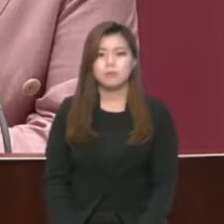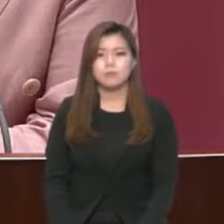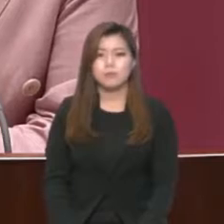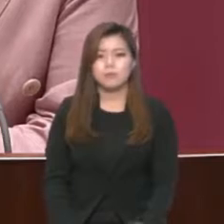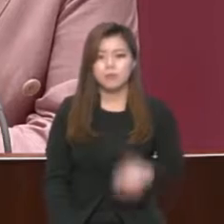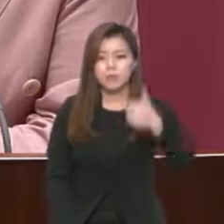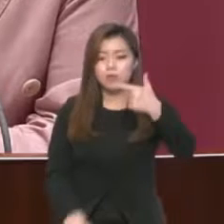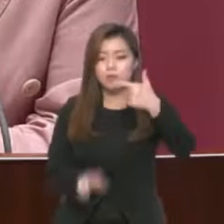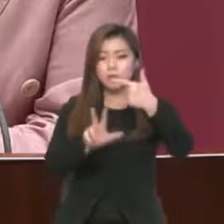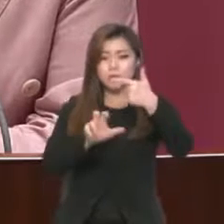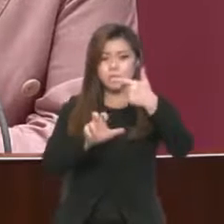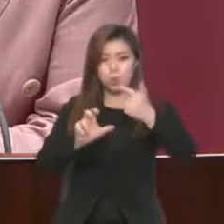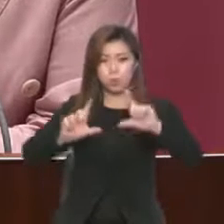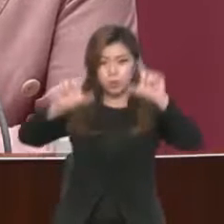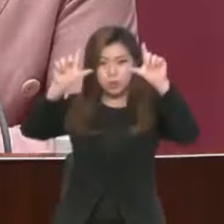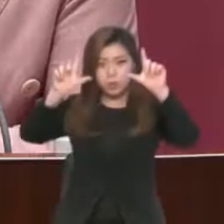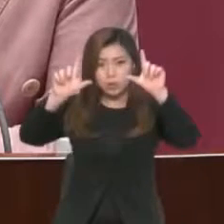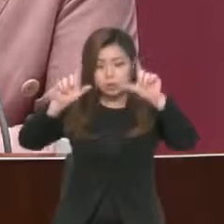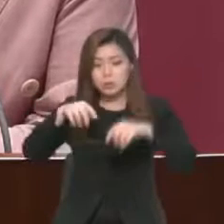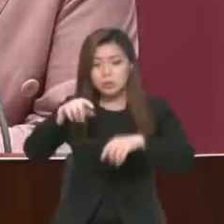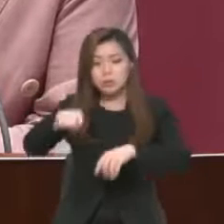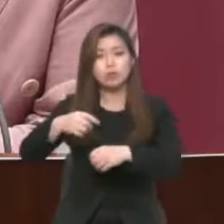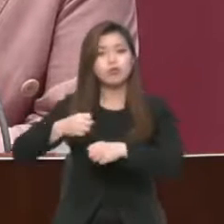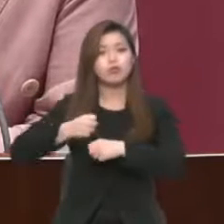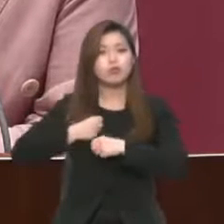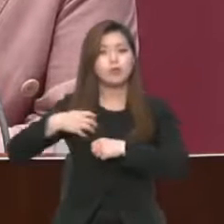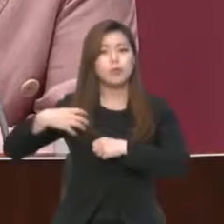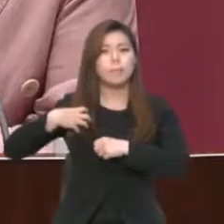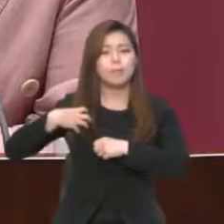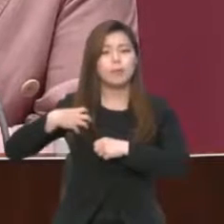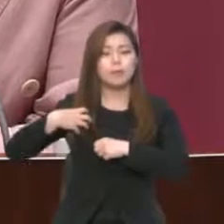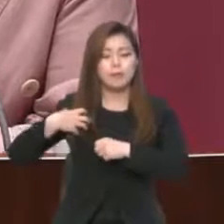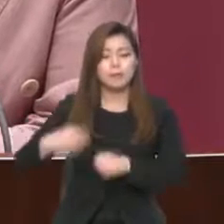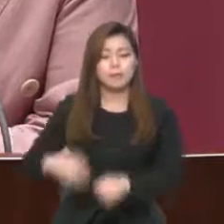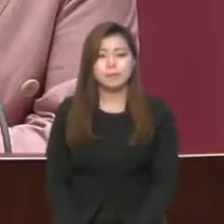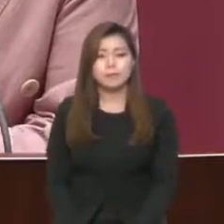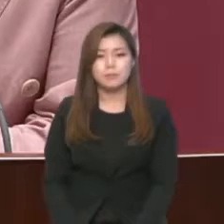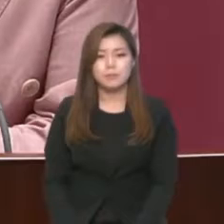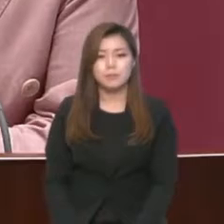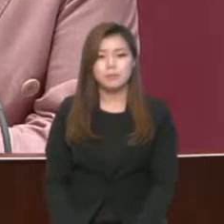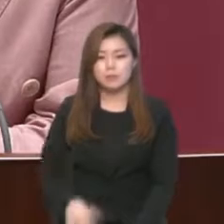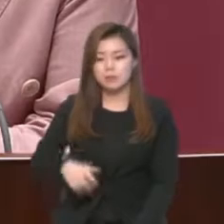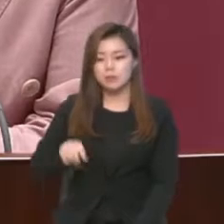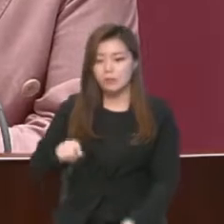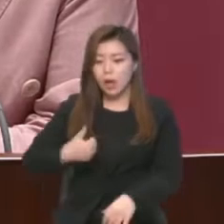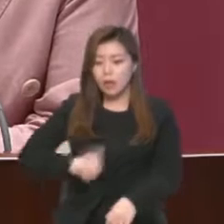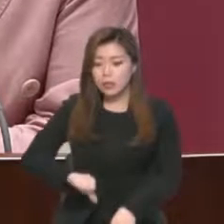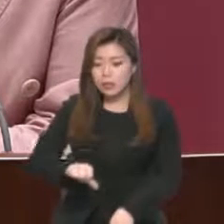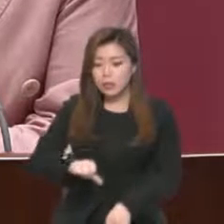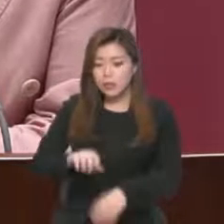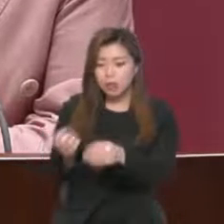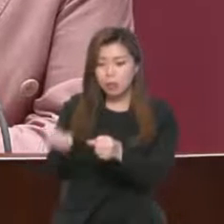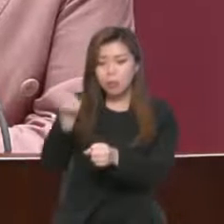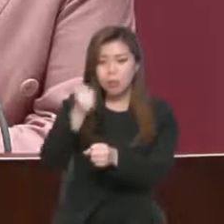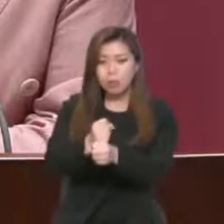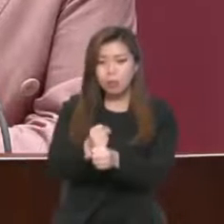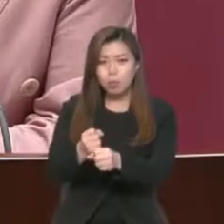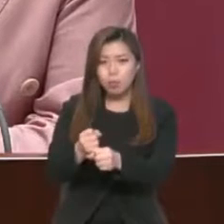6월 25일 당직 사병은 아드님이 군대에 복귀해야 되는데 그때까지